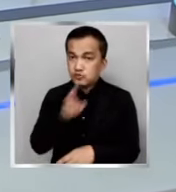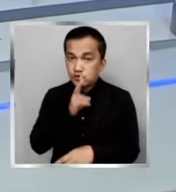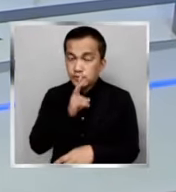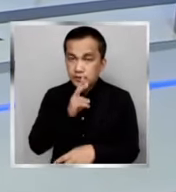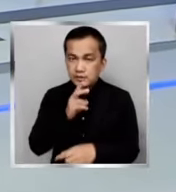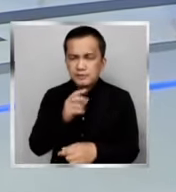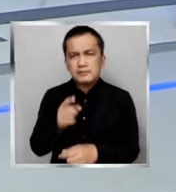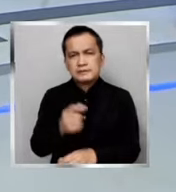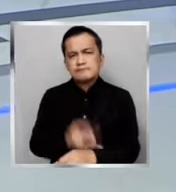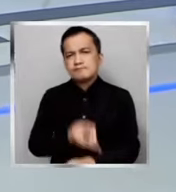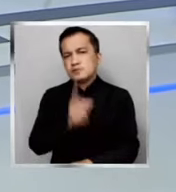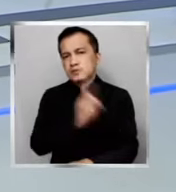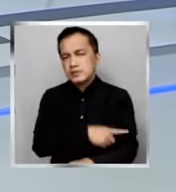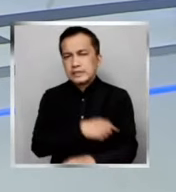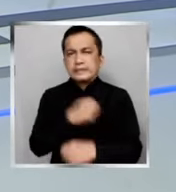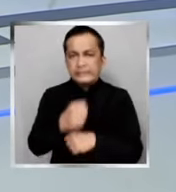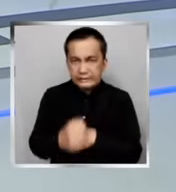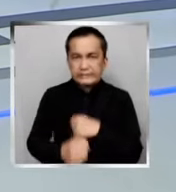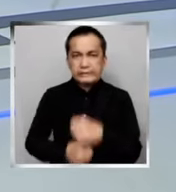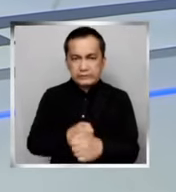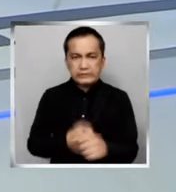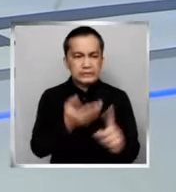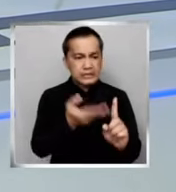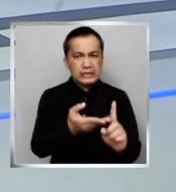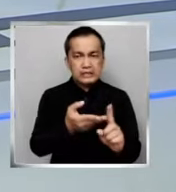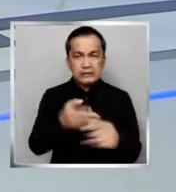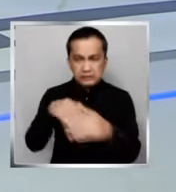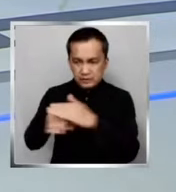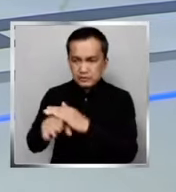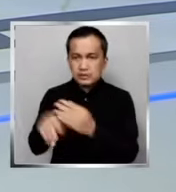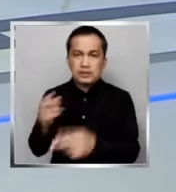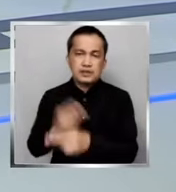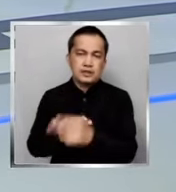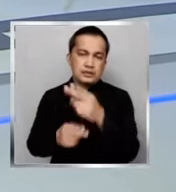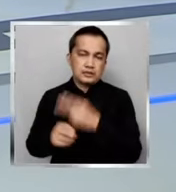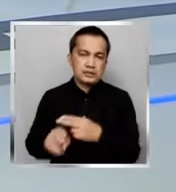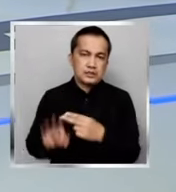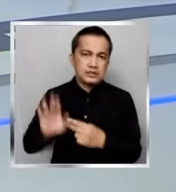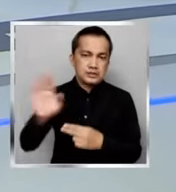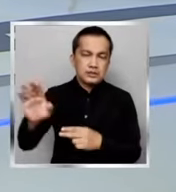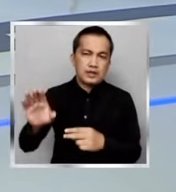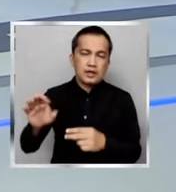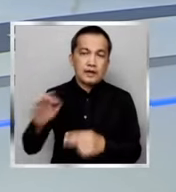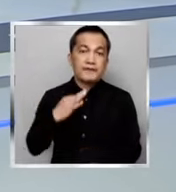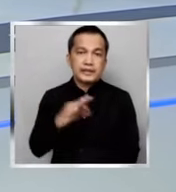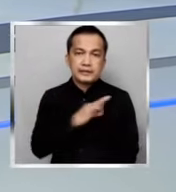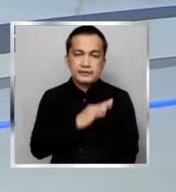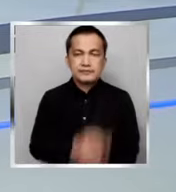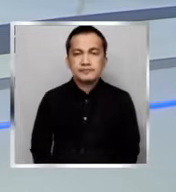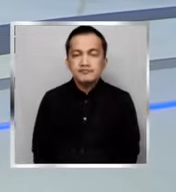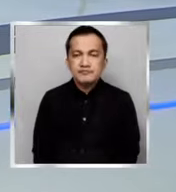ang paghihirap naaan ni John Matthew sa kamay ng kanang mfat tinutuk